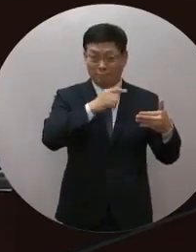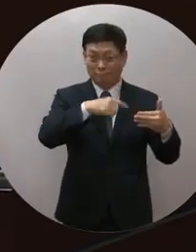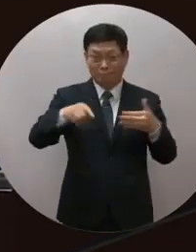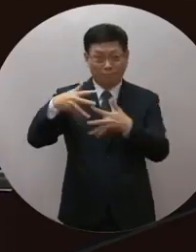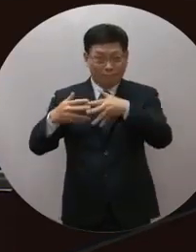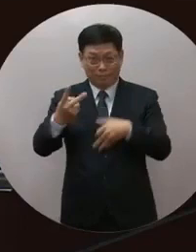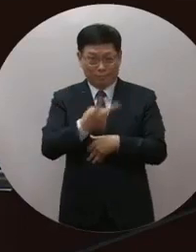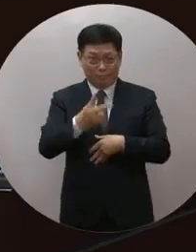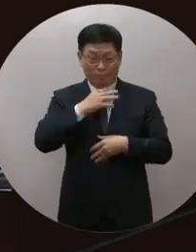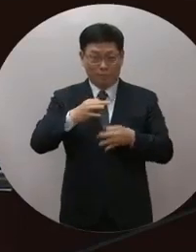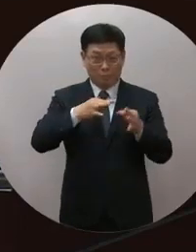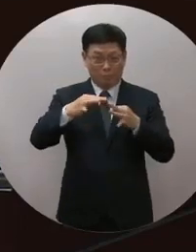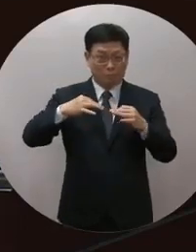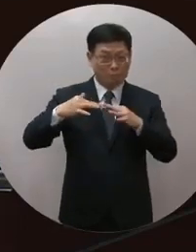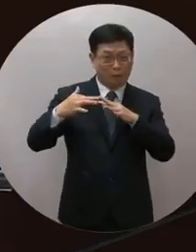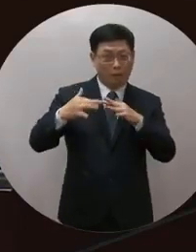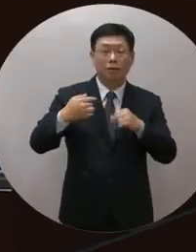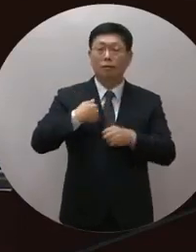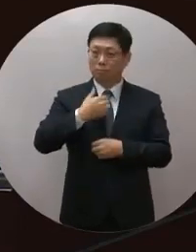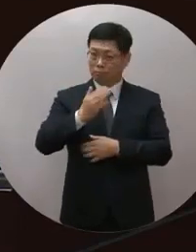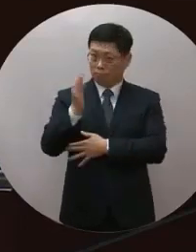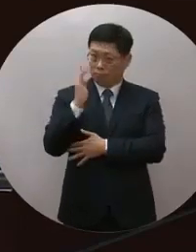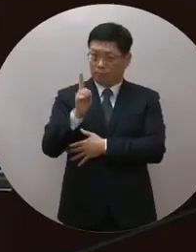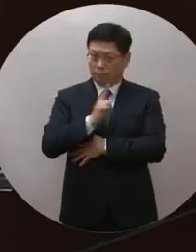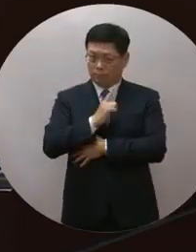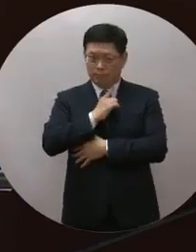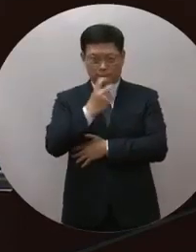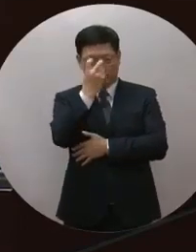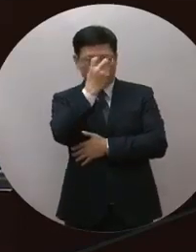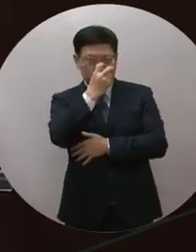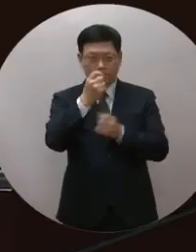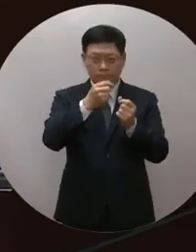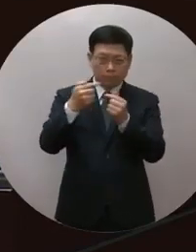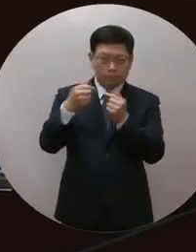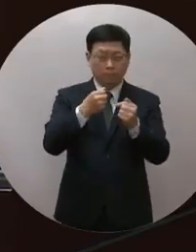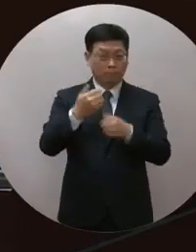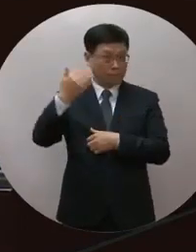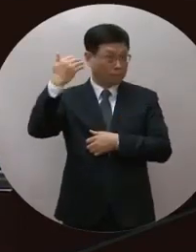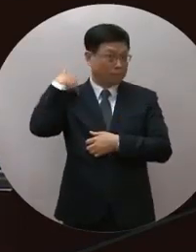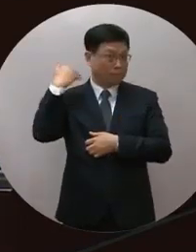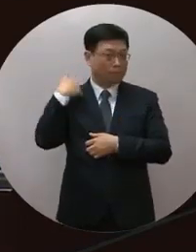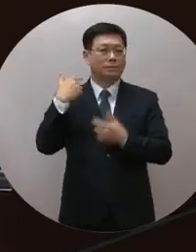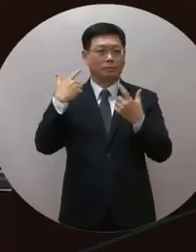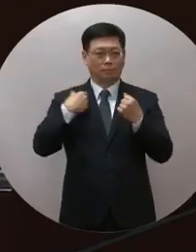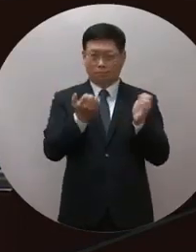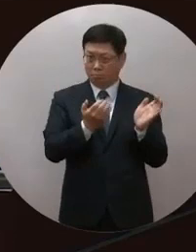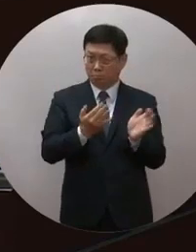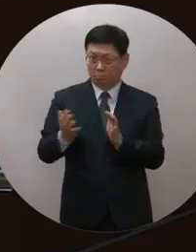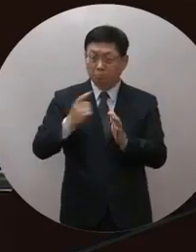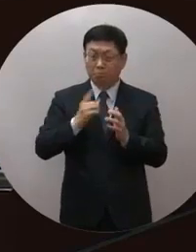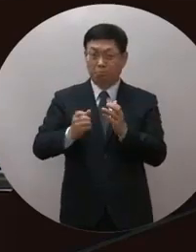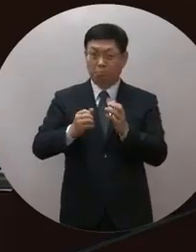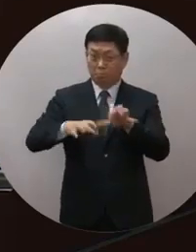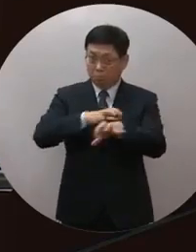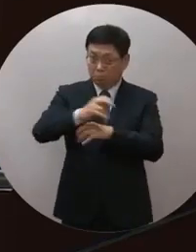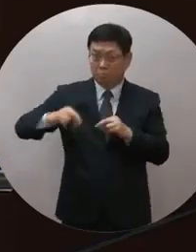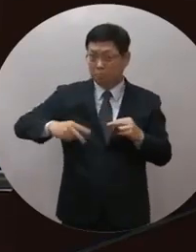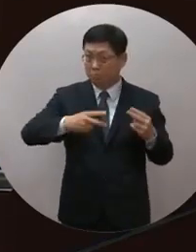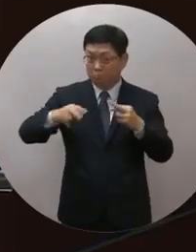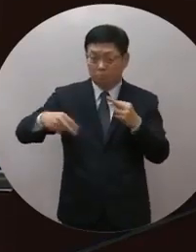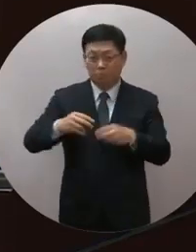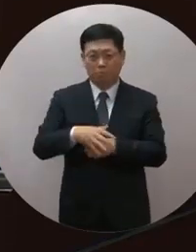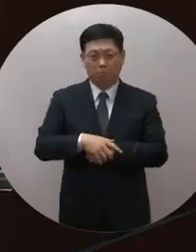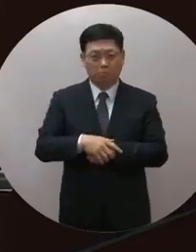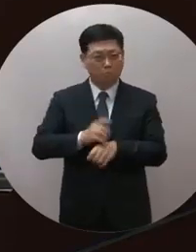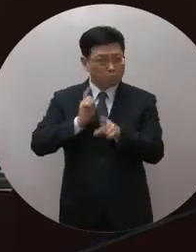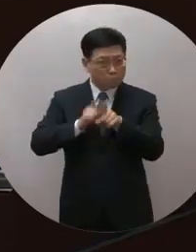的时刻，政府审时度势，把过去已经做好的投资环境改善为